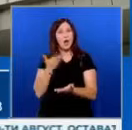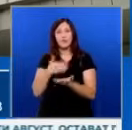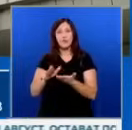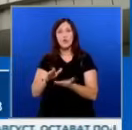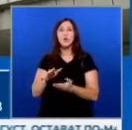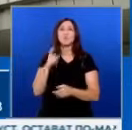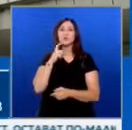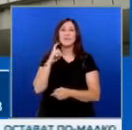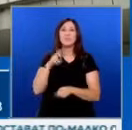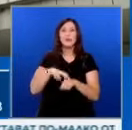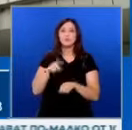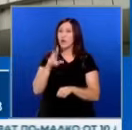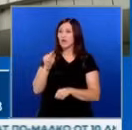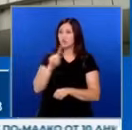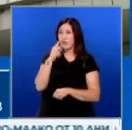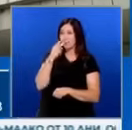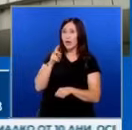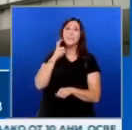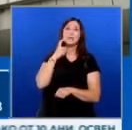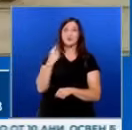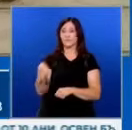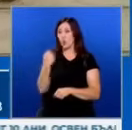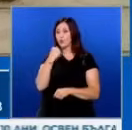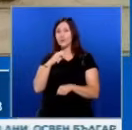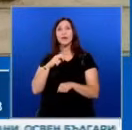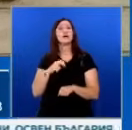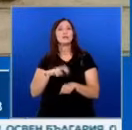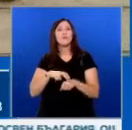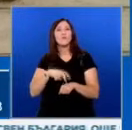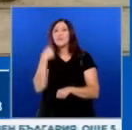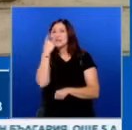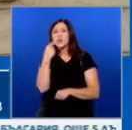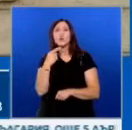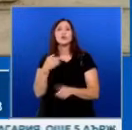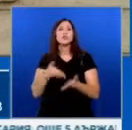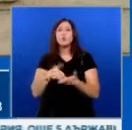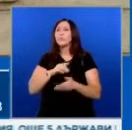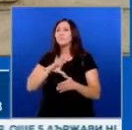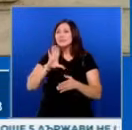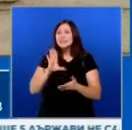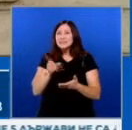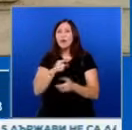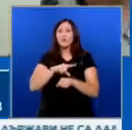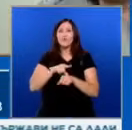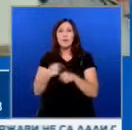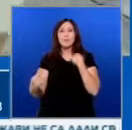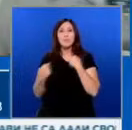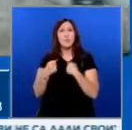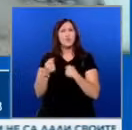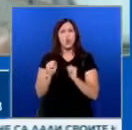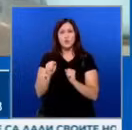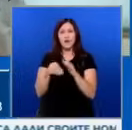че не е видял Бизюрев да удря Митко в лицето, тъй като през цялото време на боя отвън. Той е седял вътре в автомобила, така на практика